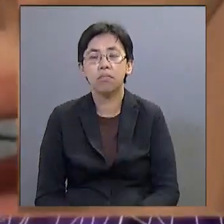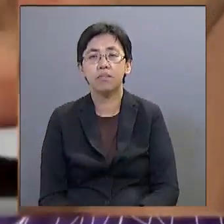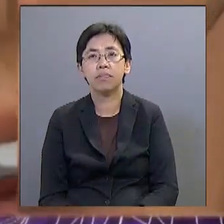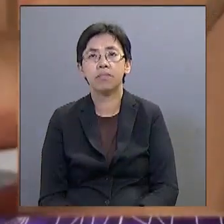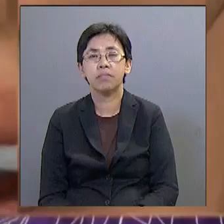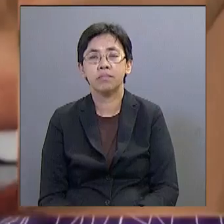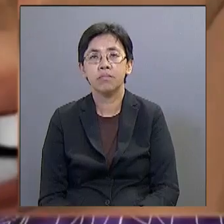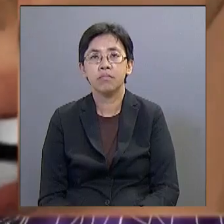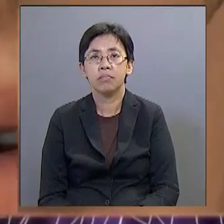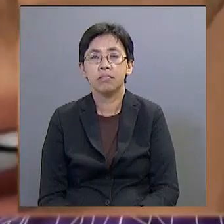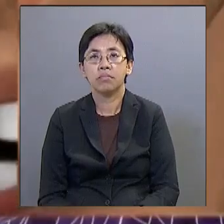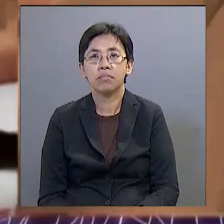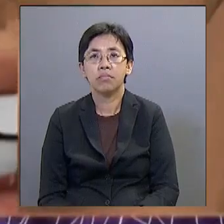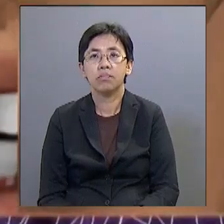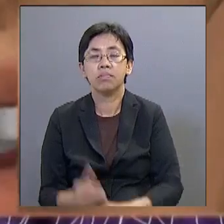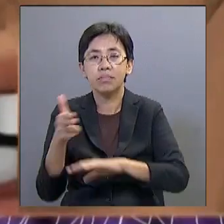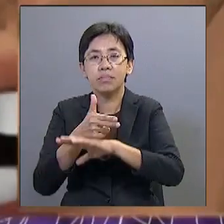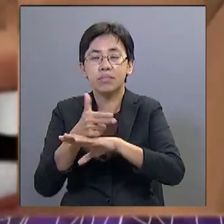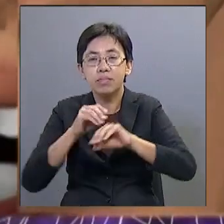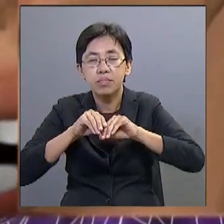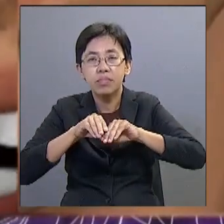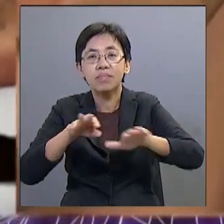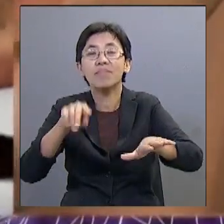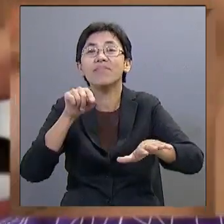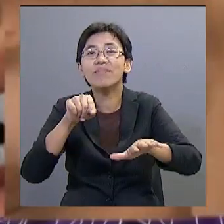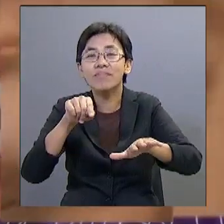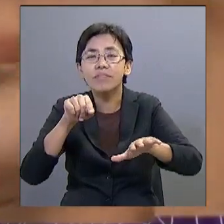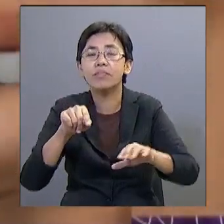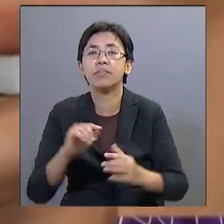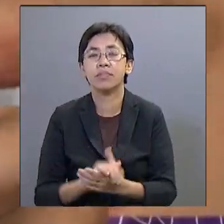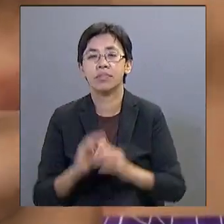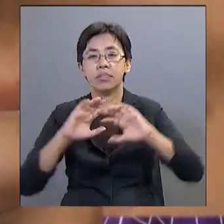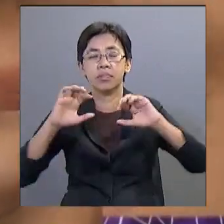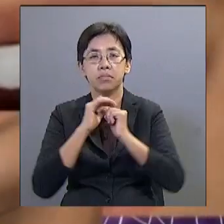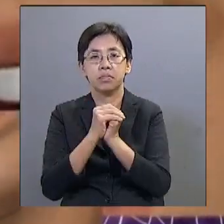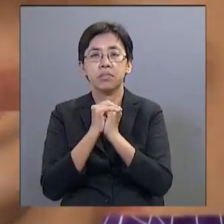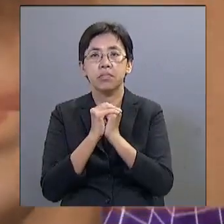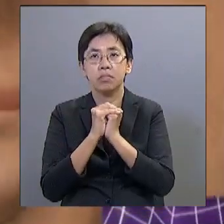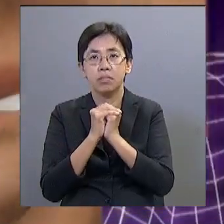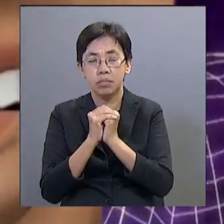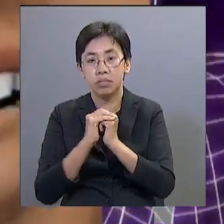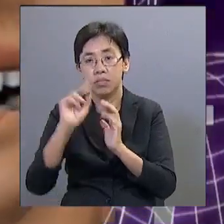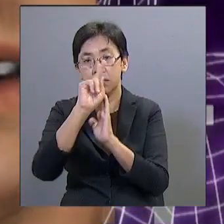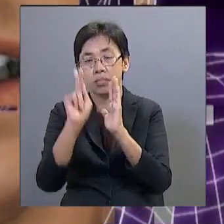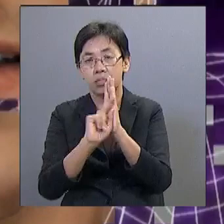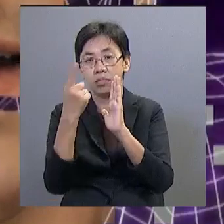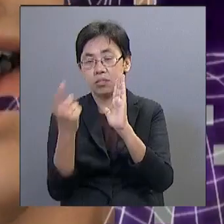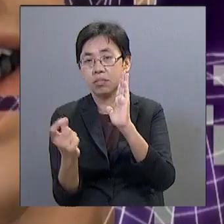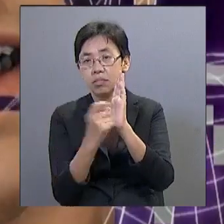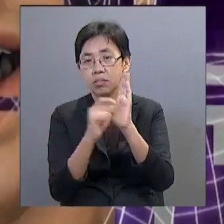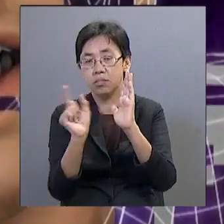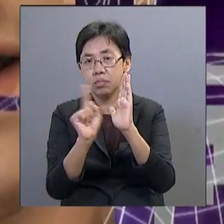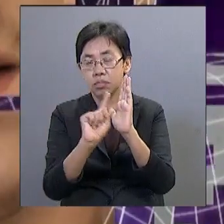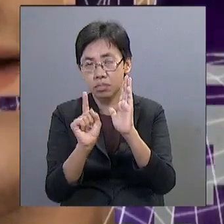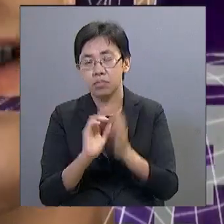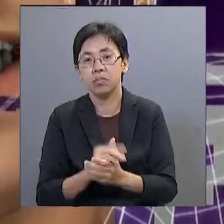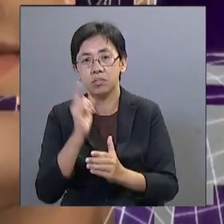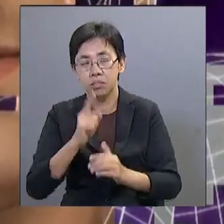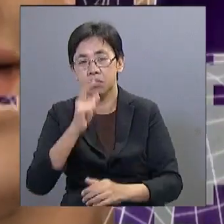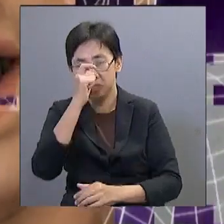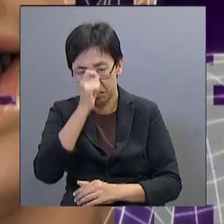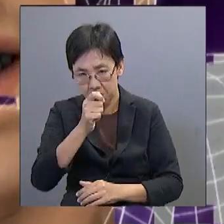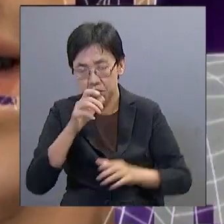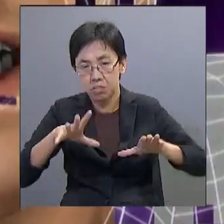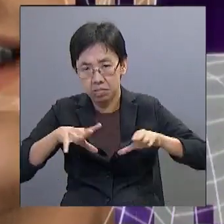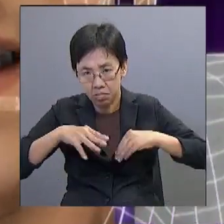พูดทให้บิการผลิตคลิในลัษณะนี้นะคะ ทางการจีนนั้นในกฎหมายใหม่ระบุไ้ว่าจะต้องเคารบต่อจริย